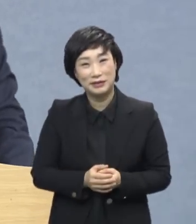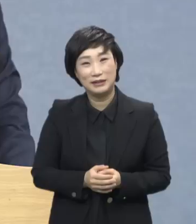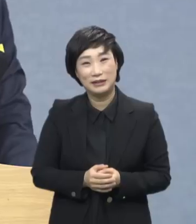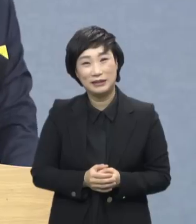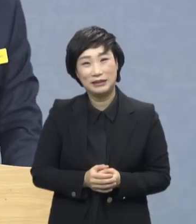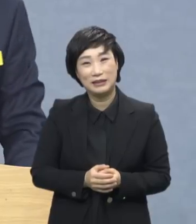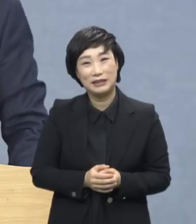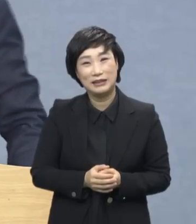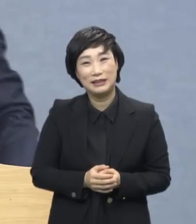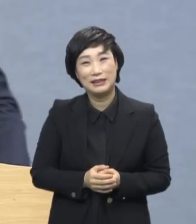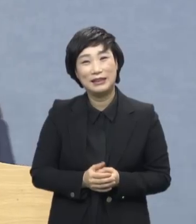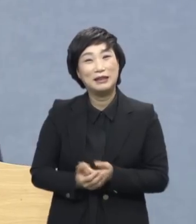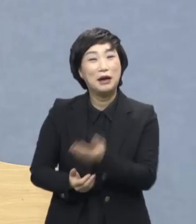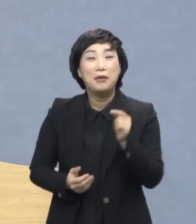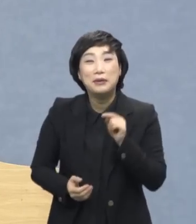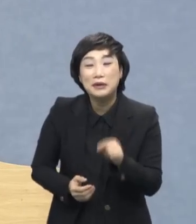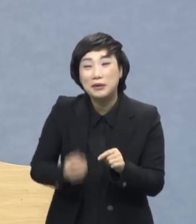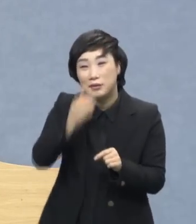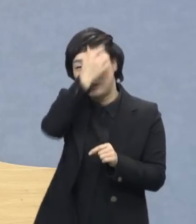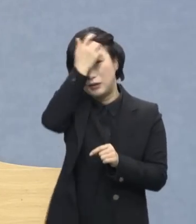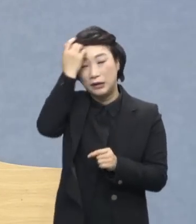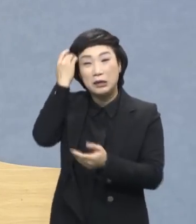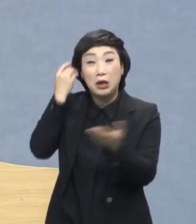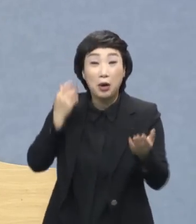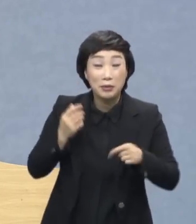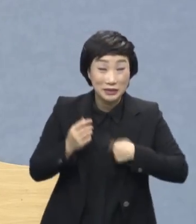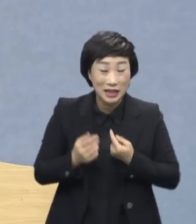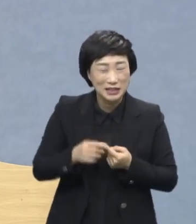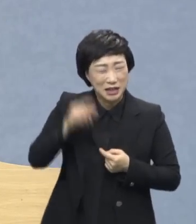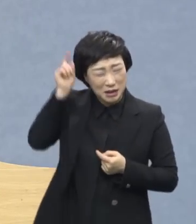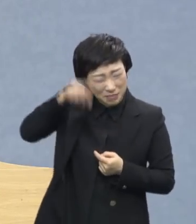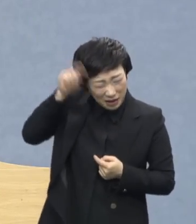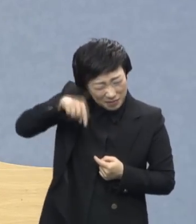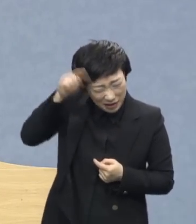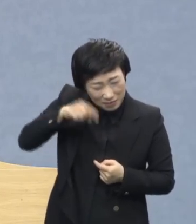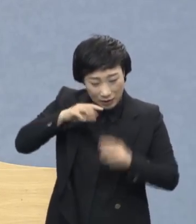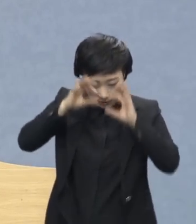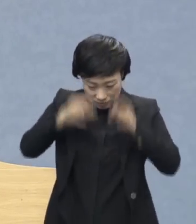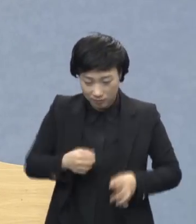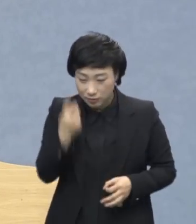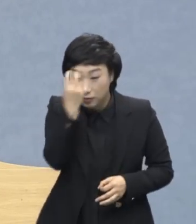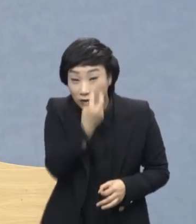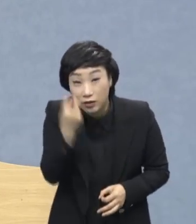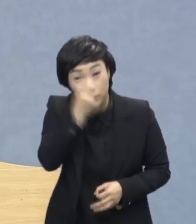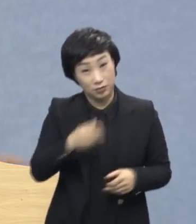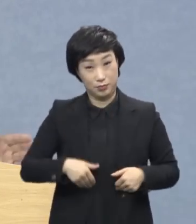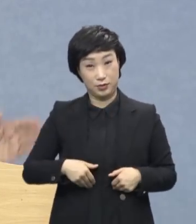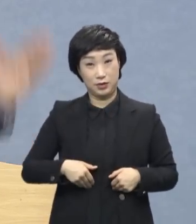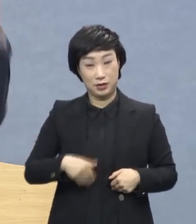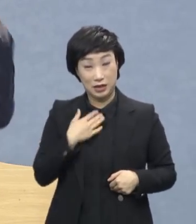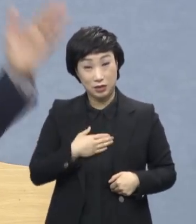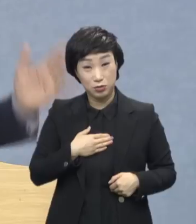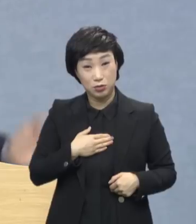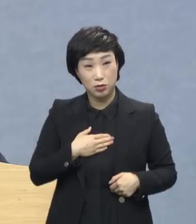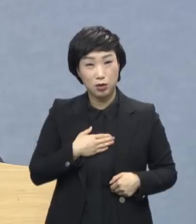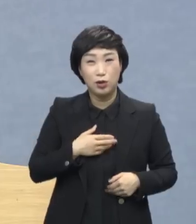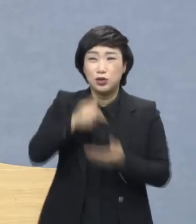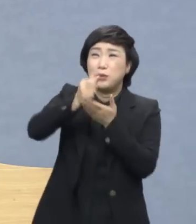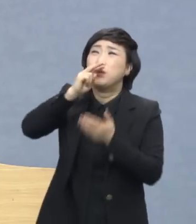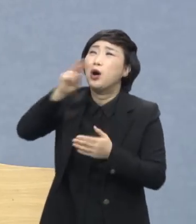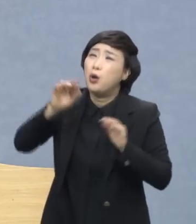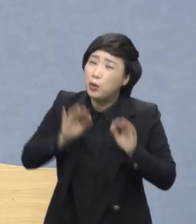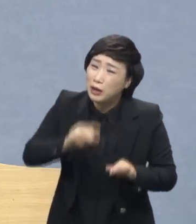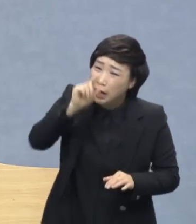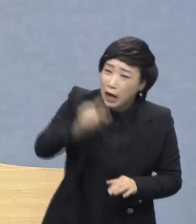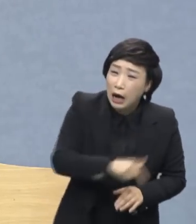원하느냐. 이것은 여러분 자신이 매일 그날그날 삶 속에서 주여 오늘도